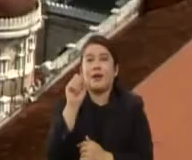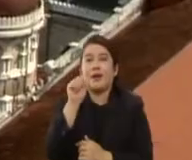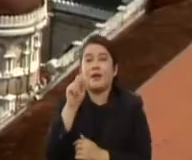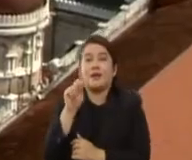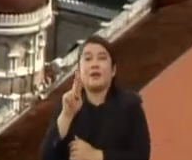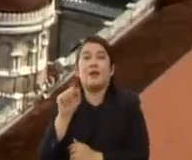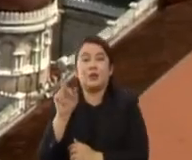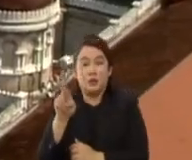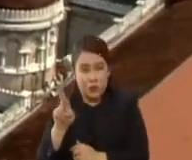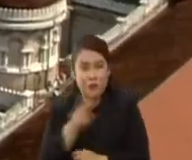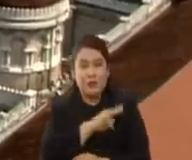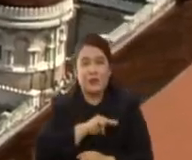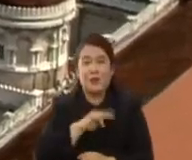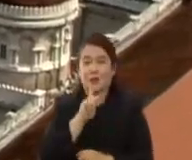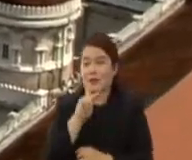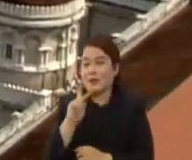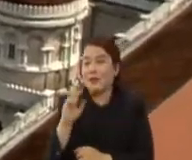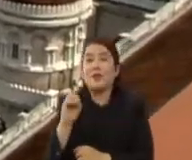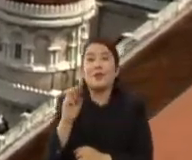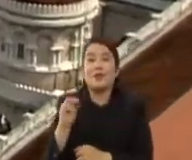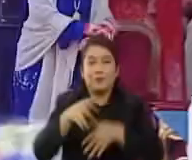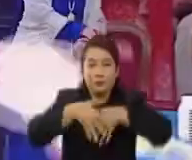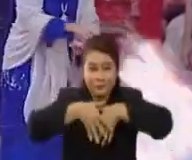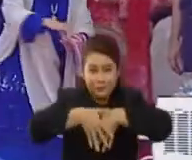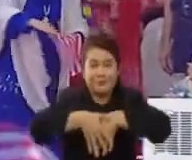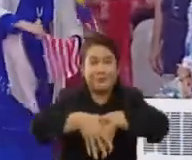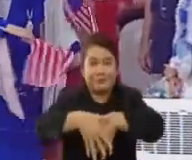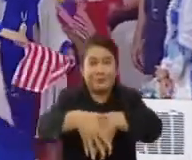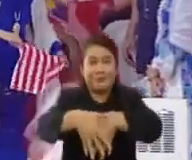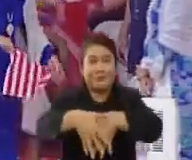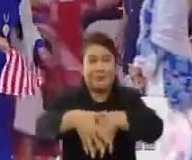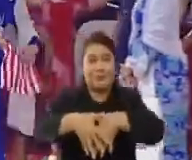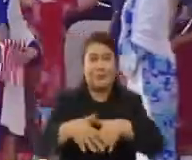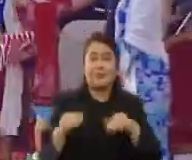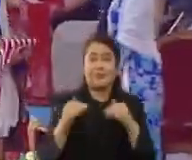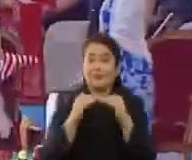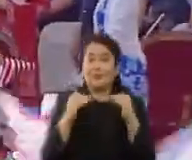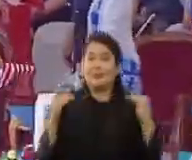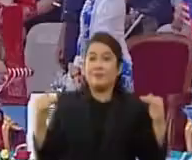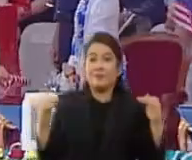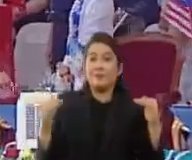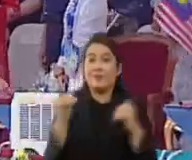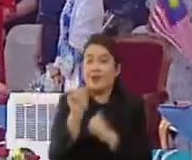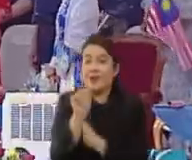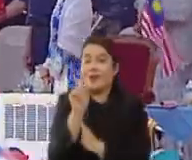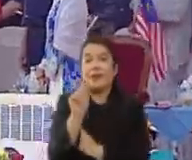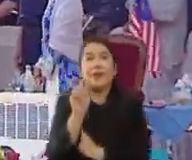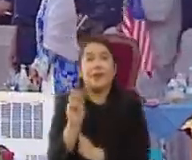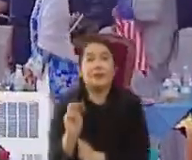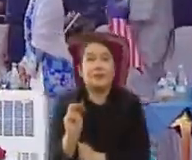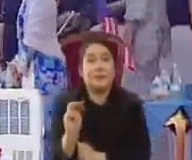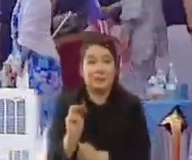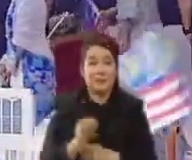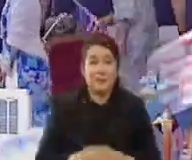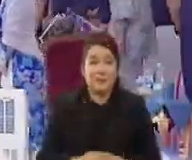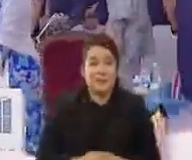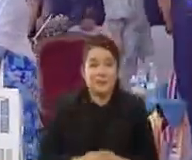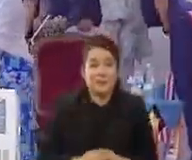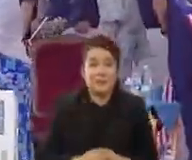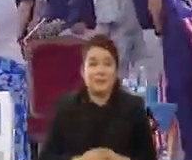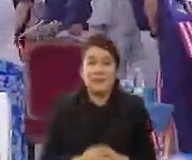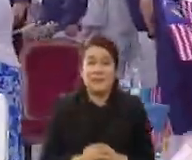dan Multimedia Malaysia. Pembarisan dan perarakan diselaraskan oleh Angkatan Tentera Malaysia.